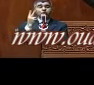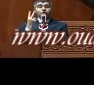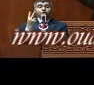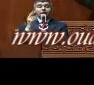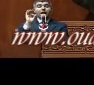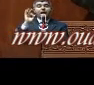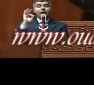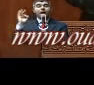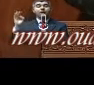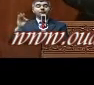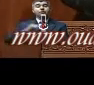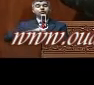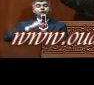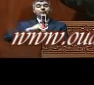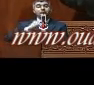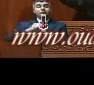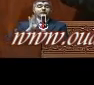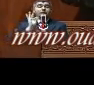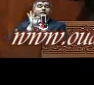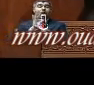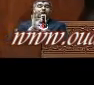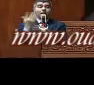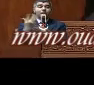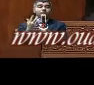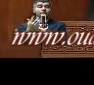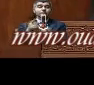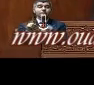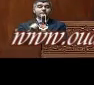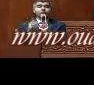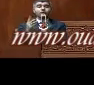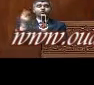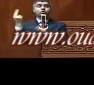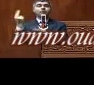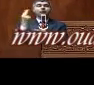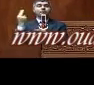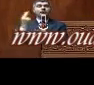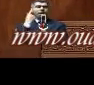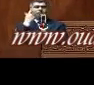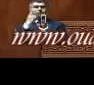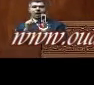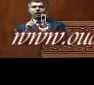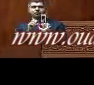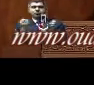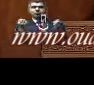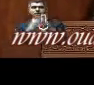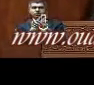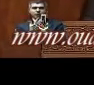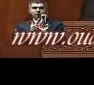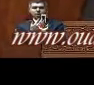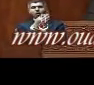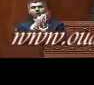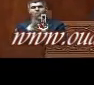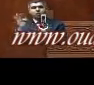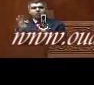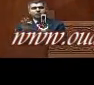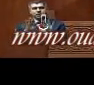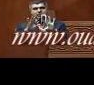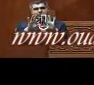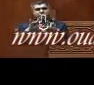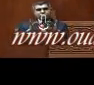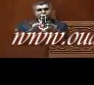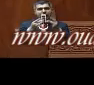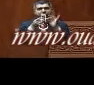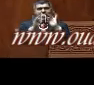25,000 شاب في مهن أخرى مطلوبة في السوق، تيخرجوا من الجامعة ما كيعرفوش مزيان الفرنسية، ما كيعرفوش الانفورماتيك، ما كيعرفوش هذه،